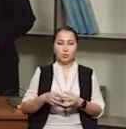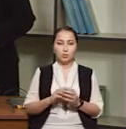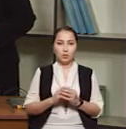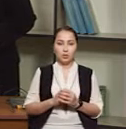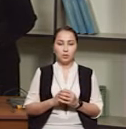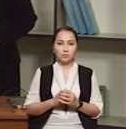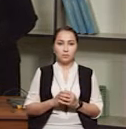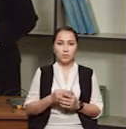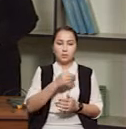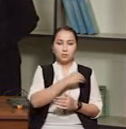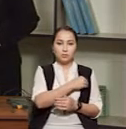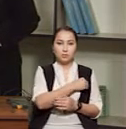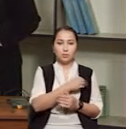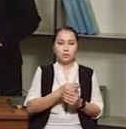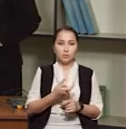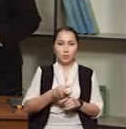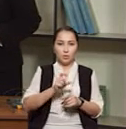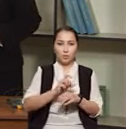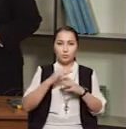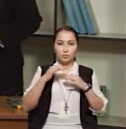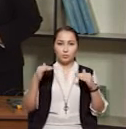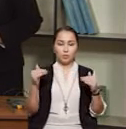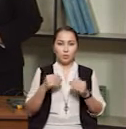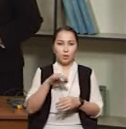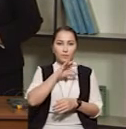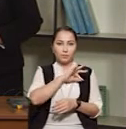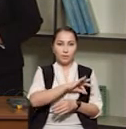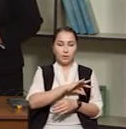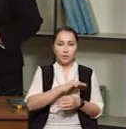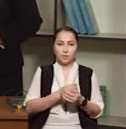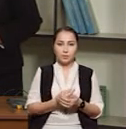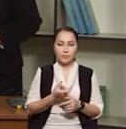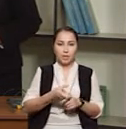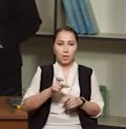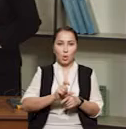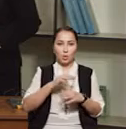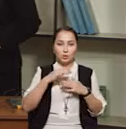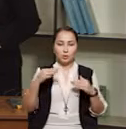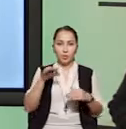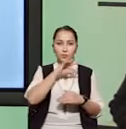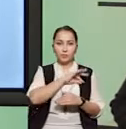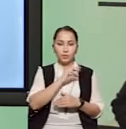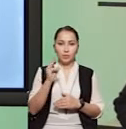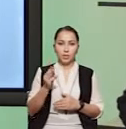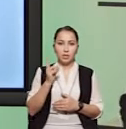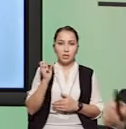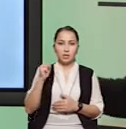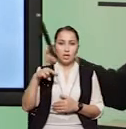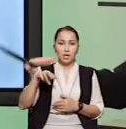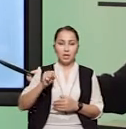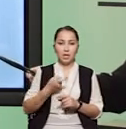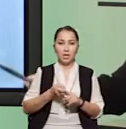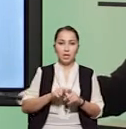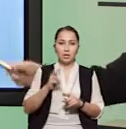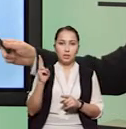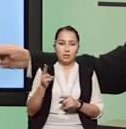Dunyo bo'yicha temperaturaning juda ko'p shkalalardan foydalaniladi. Eng ko'p foydalaniladigan shkala